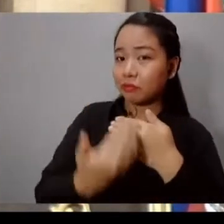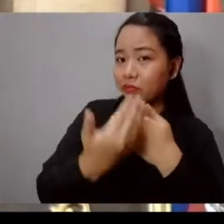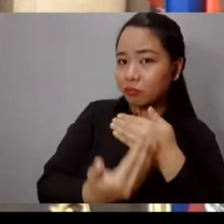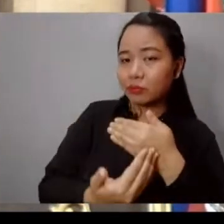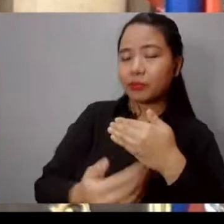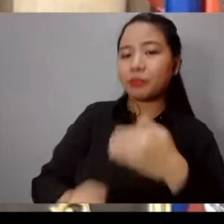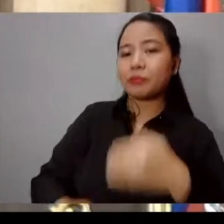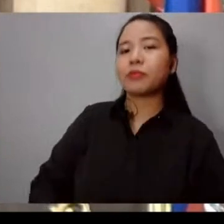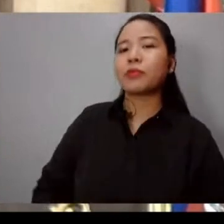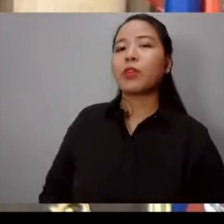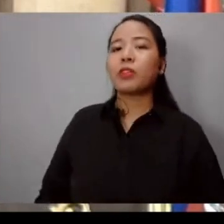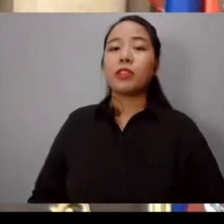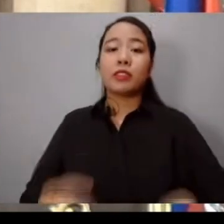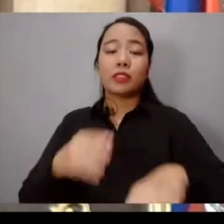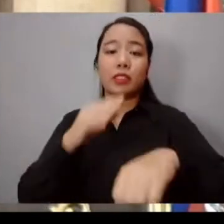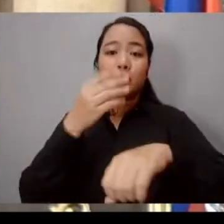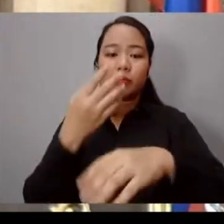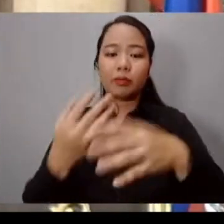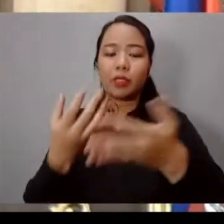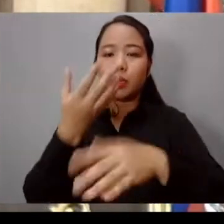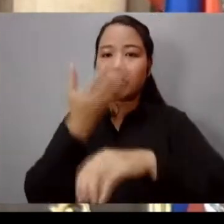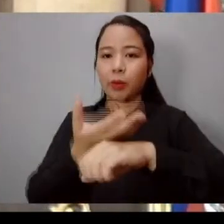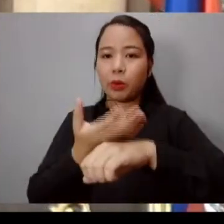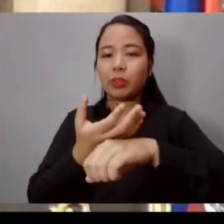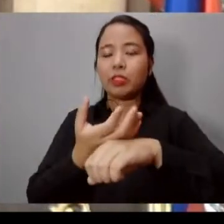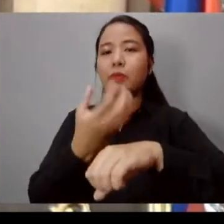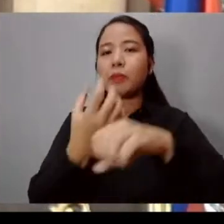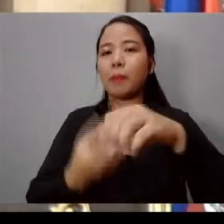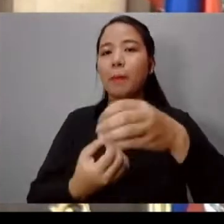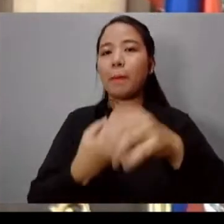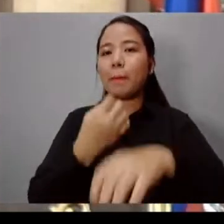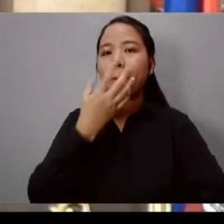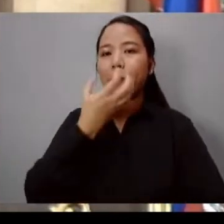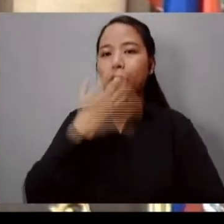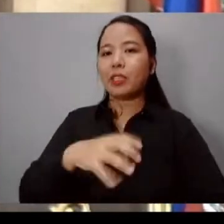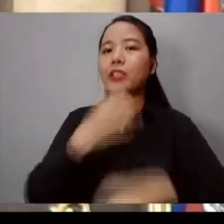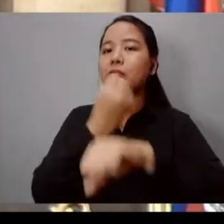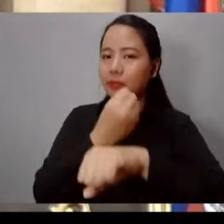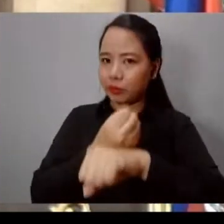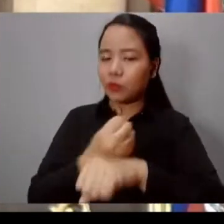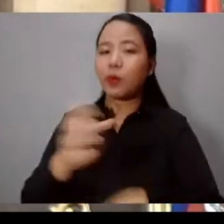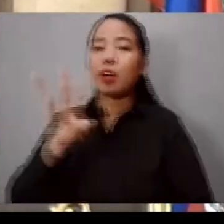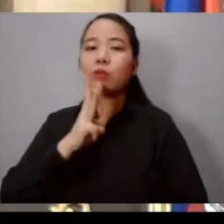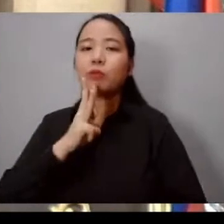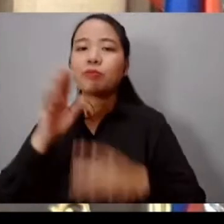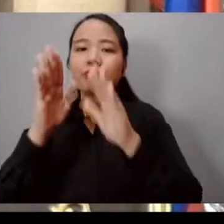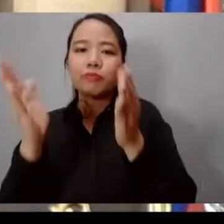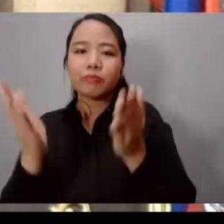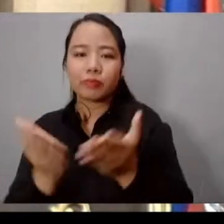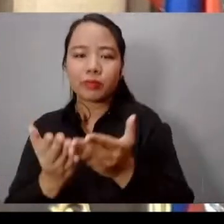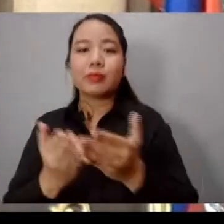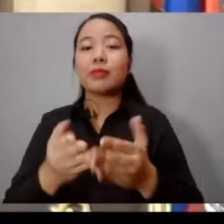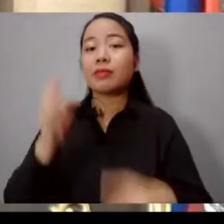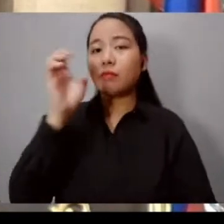bato at tubig sa isang sisidlan. Kumain na siya at